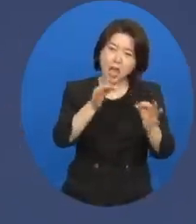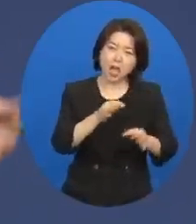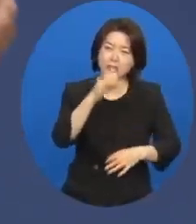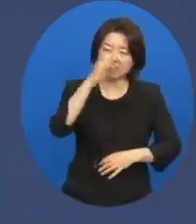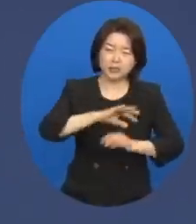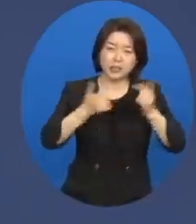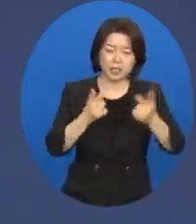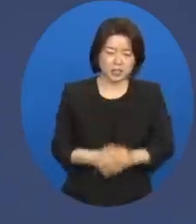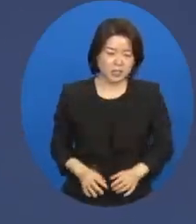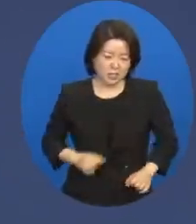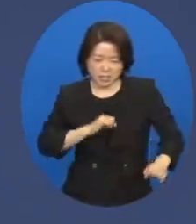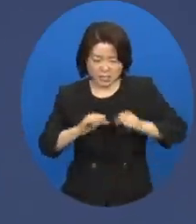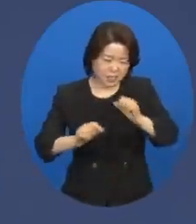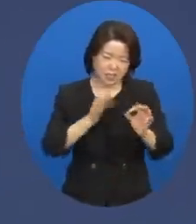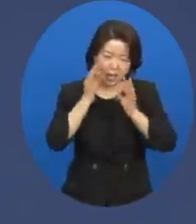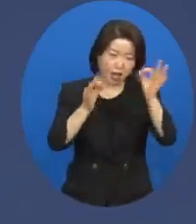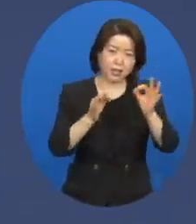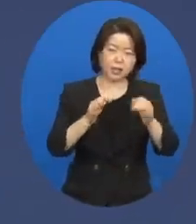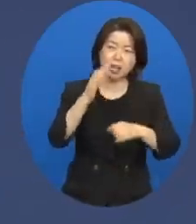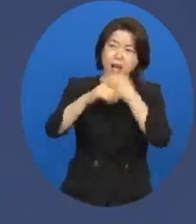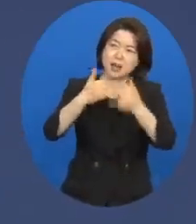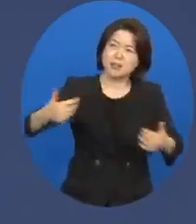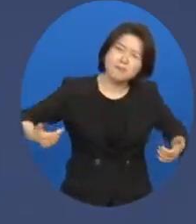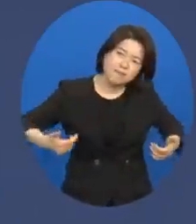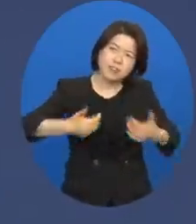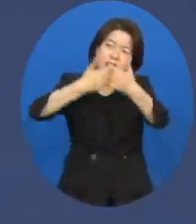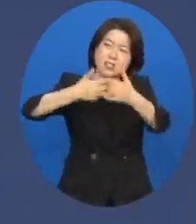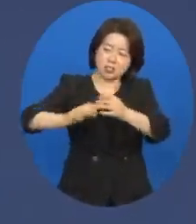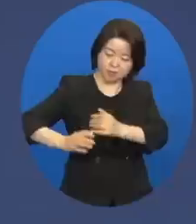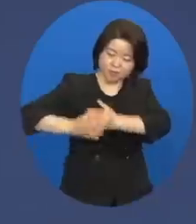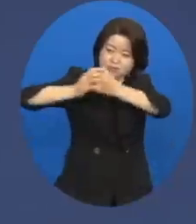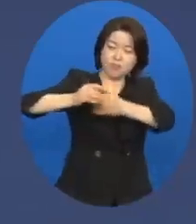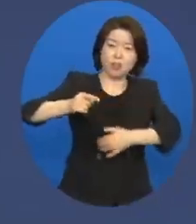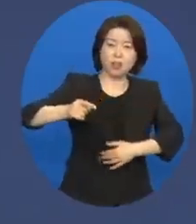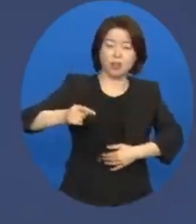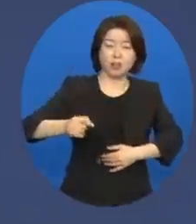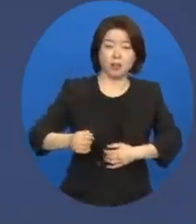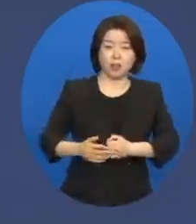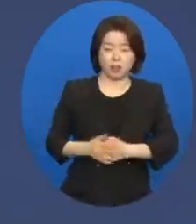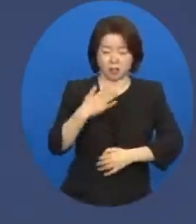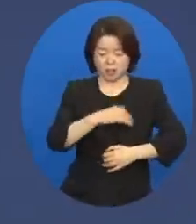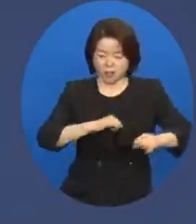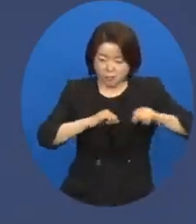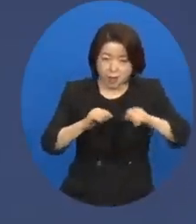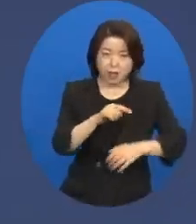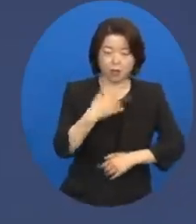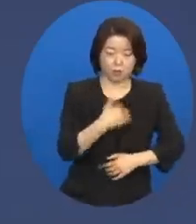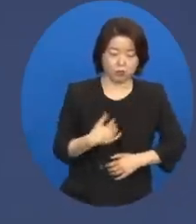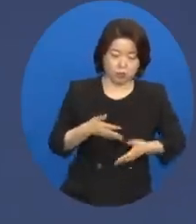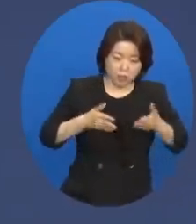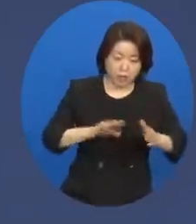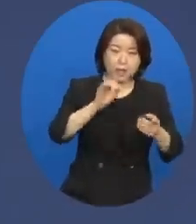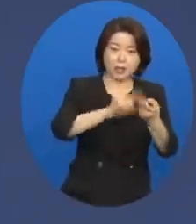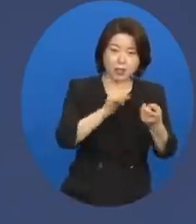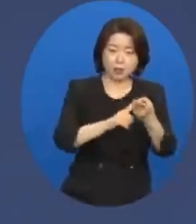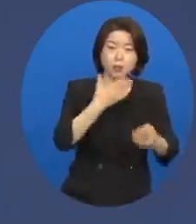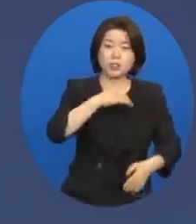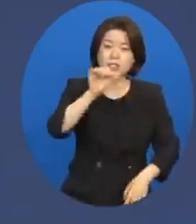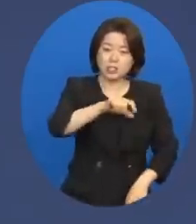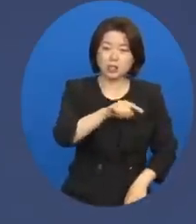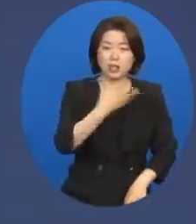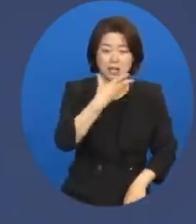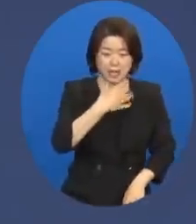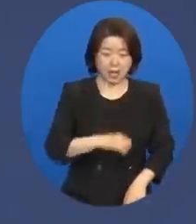아니고 발악을 하고 하나님을 대적하고 그리고 몸부림을 육체로 태어난 저주받은